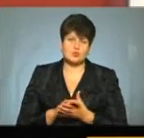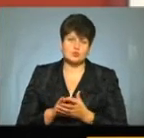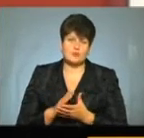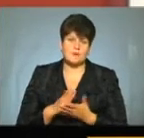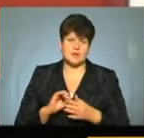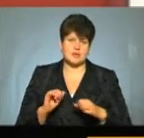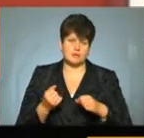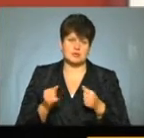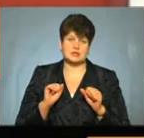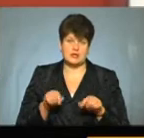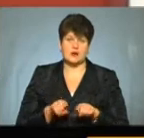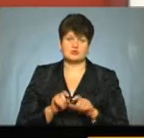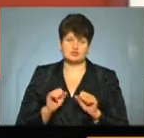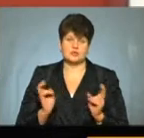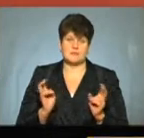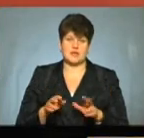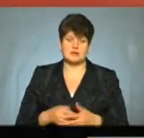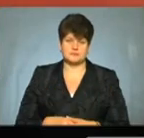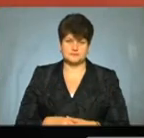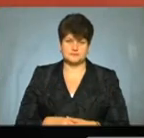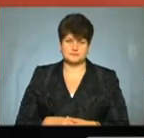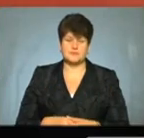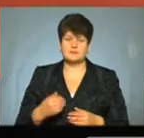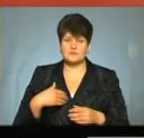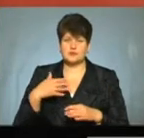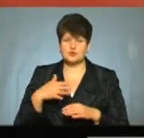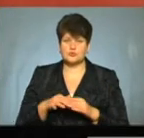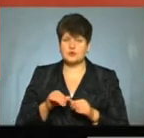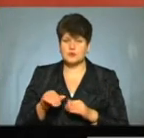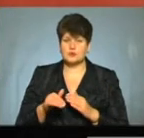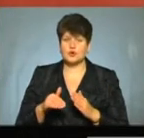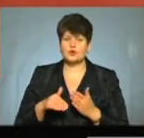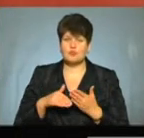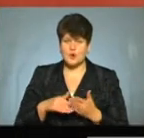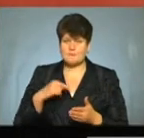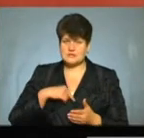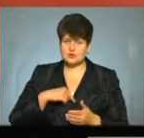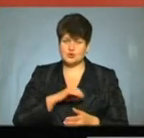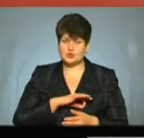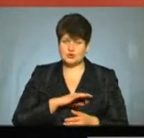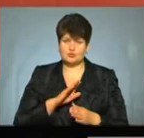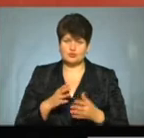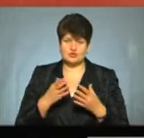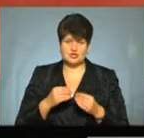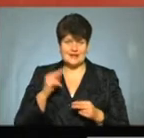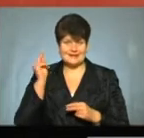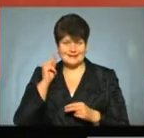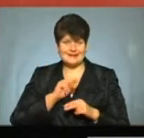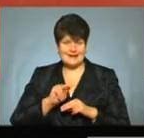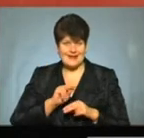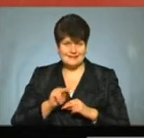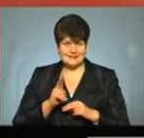подруг, вона також може до нас прийти. Тобто ми розуміємо, що окрім допомоги психологічної та юридичної, будуть ще такі тренінги, навчання,